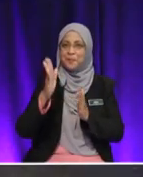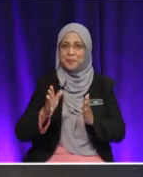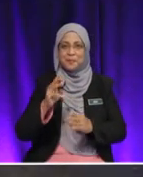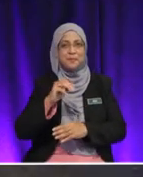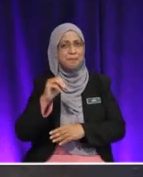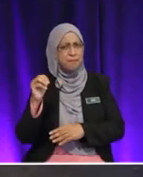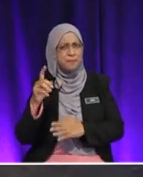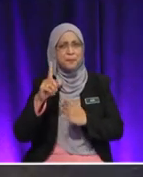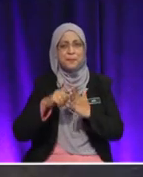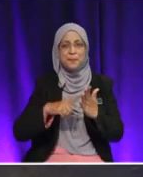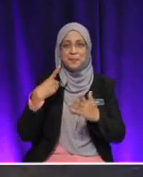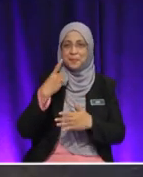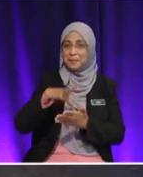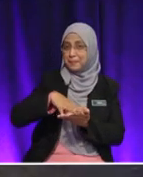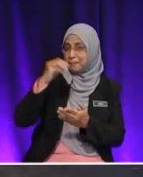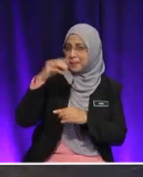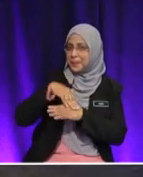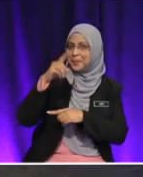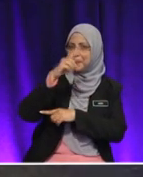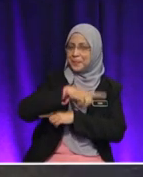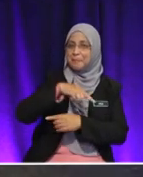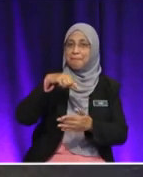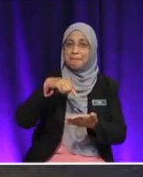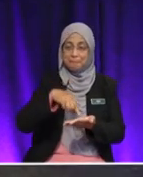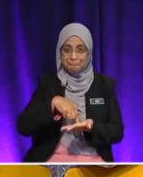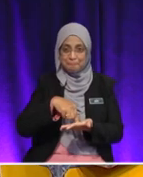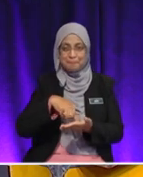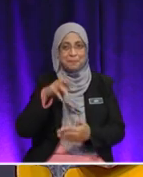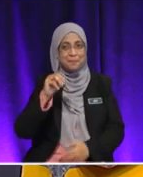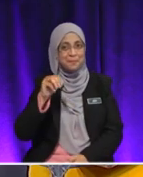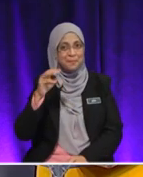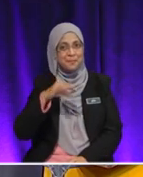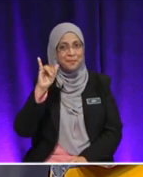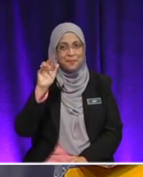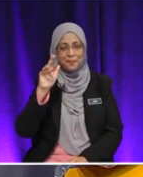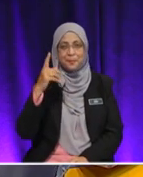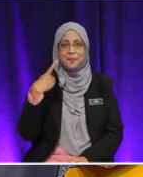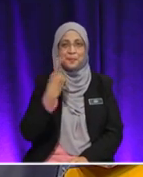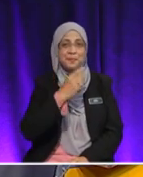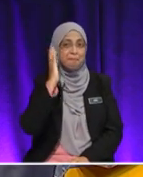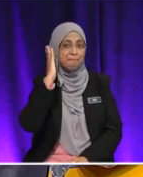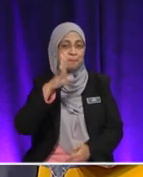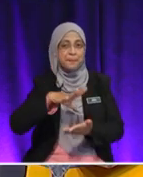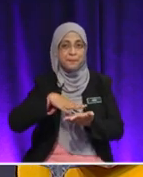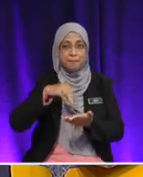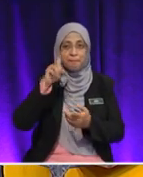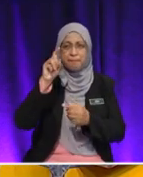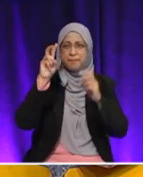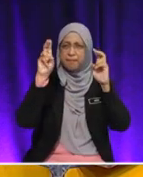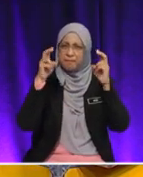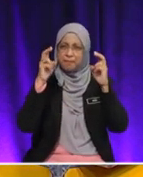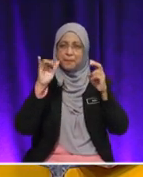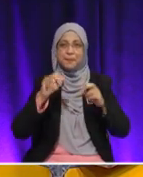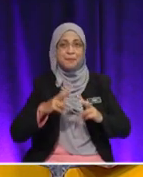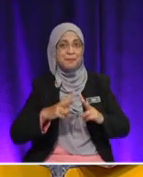oleh murid-murid dalam kita akan belajar tentang satu topik yang